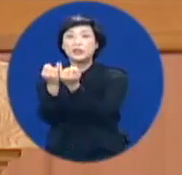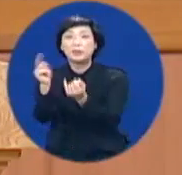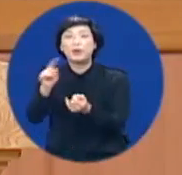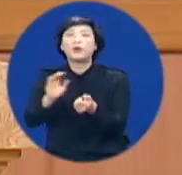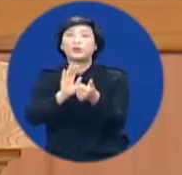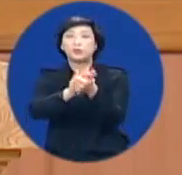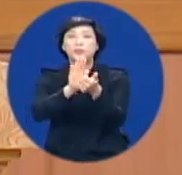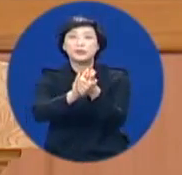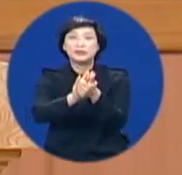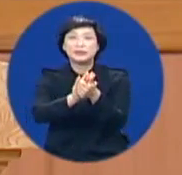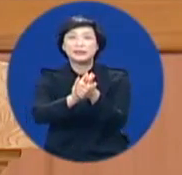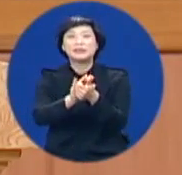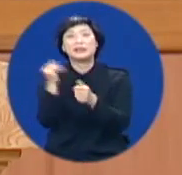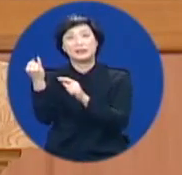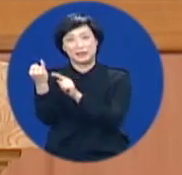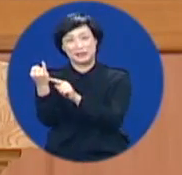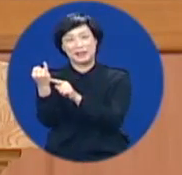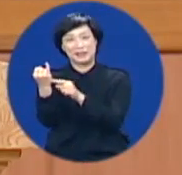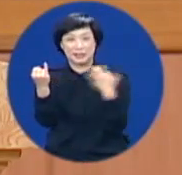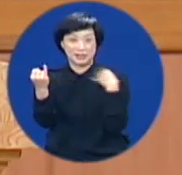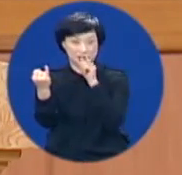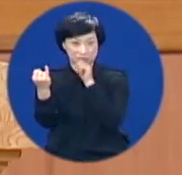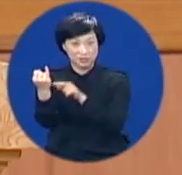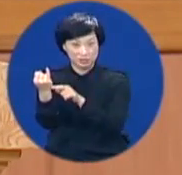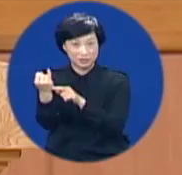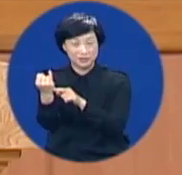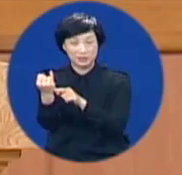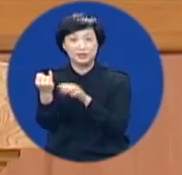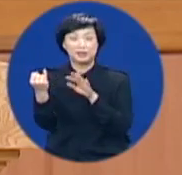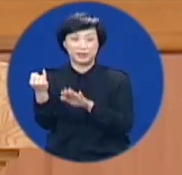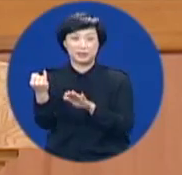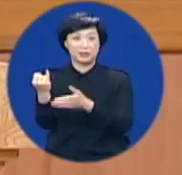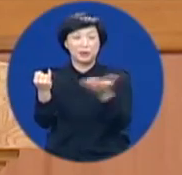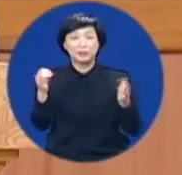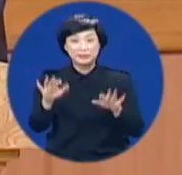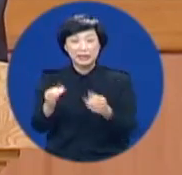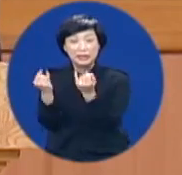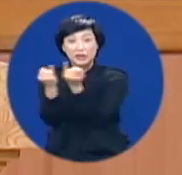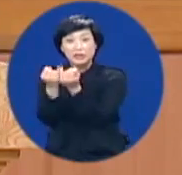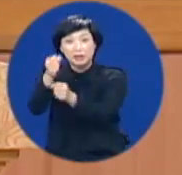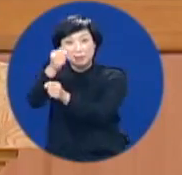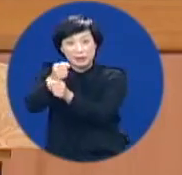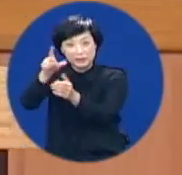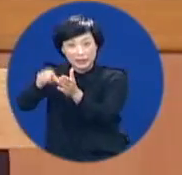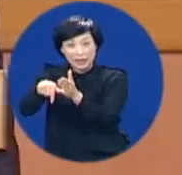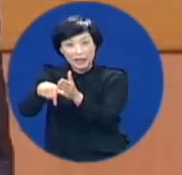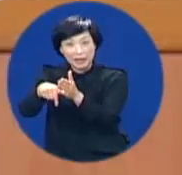돕는 배필이래요. 지으시리라 하시리라. 근데 여자를 만들 때